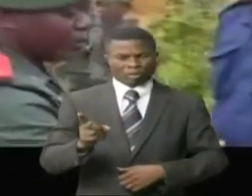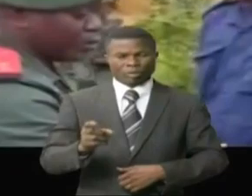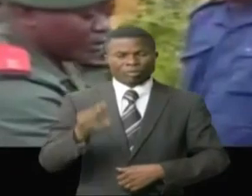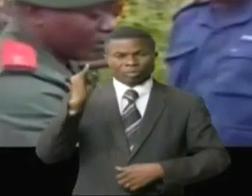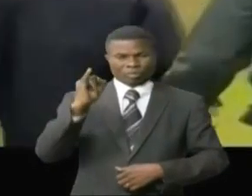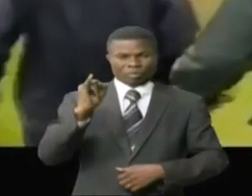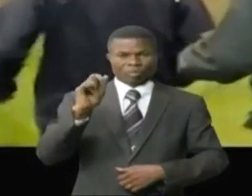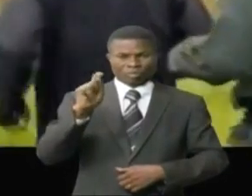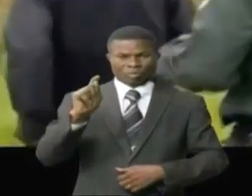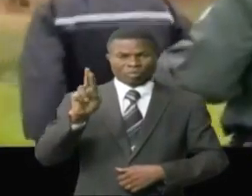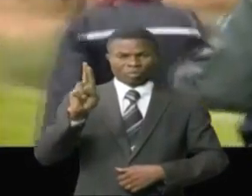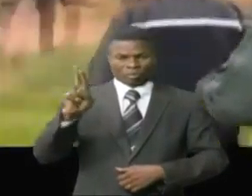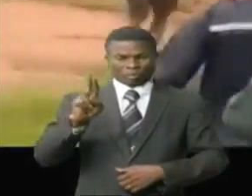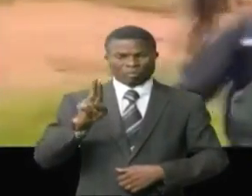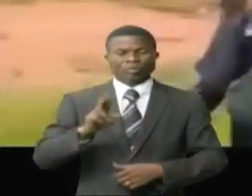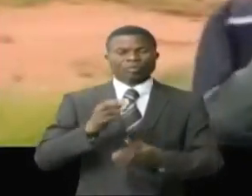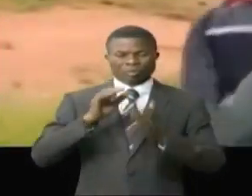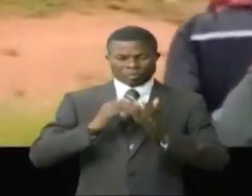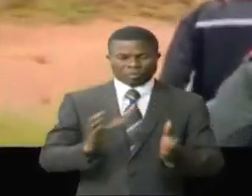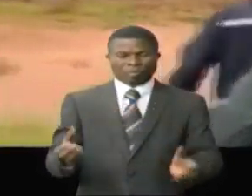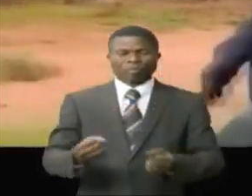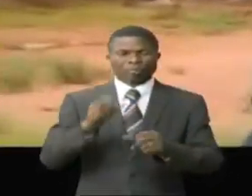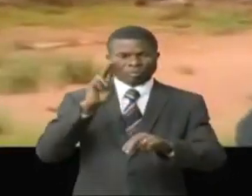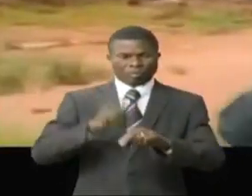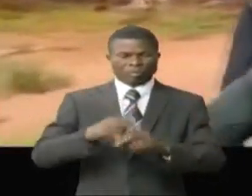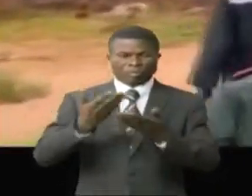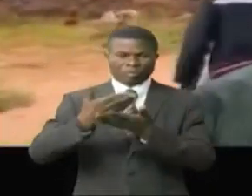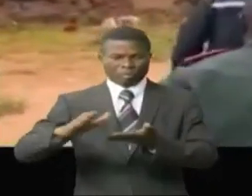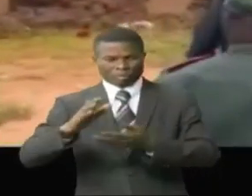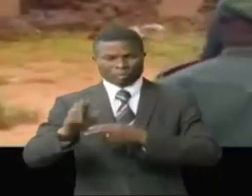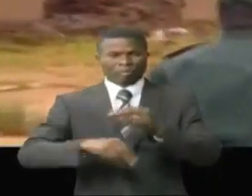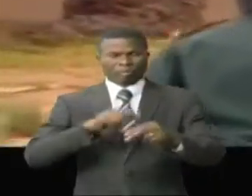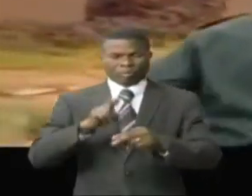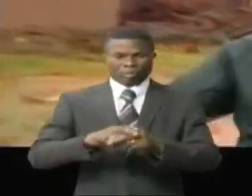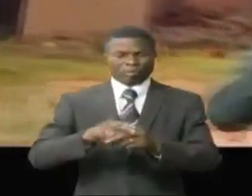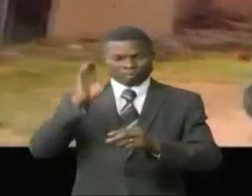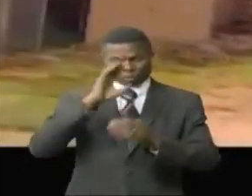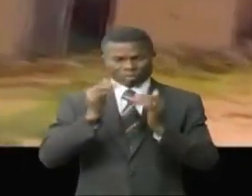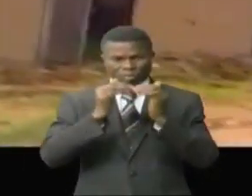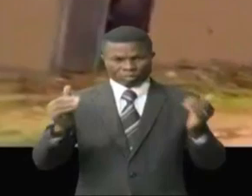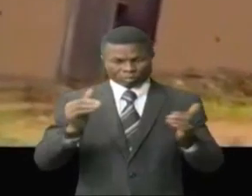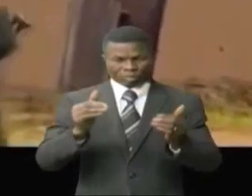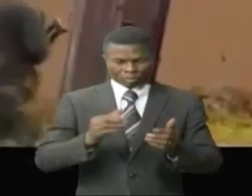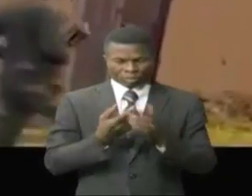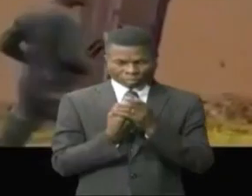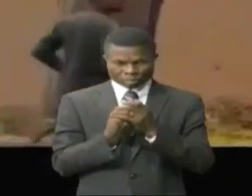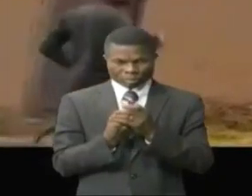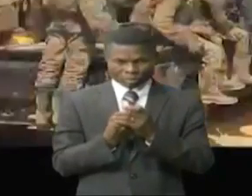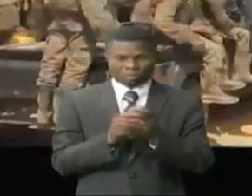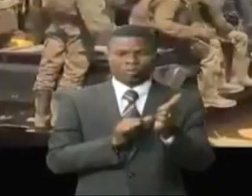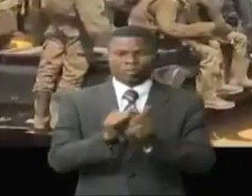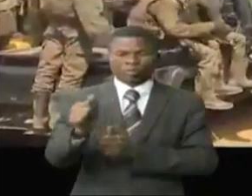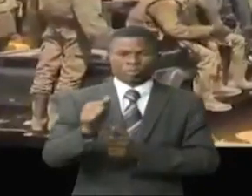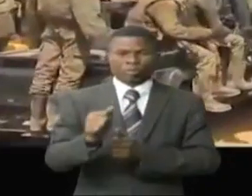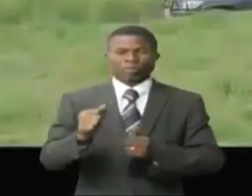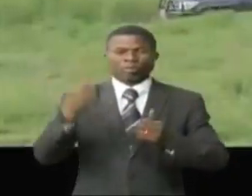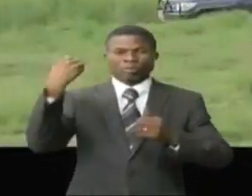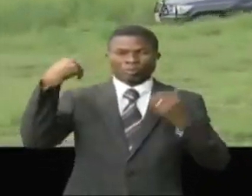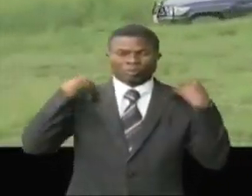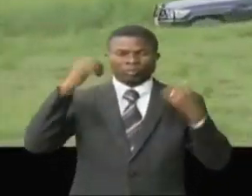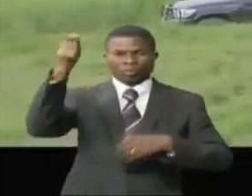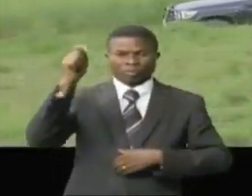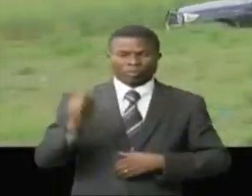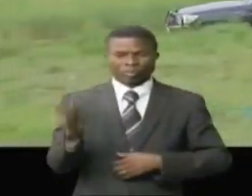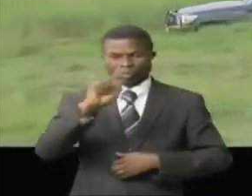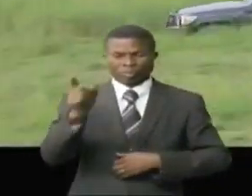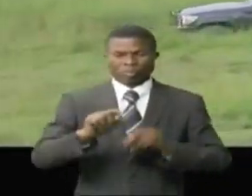L'Ituri se trouve dans sa phase de normalisation des acquis de la paix sur son chemin de passage. Les éléments de la